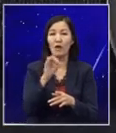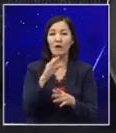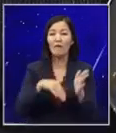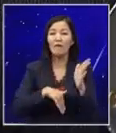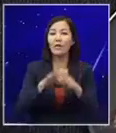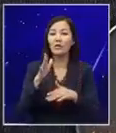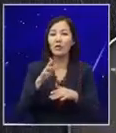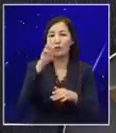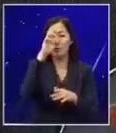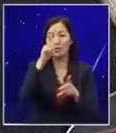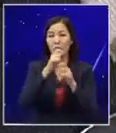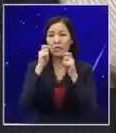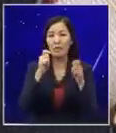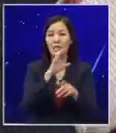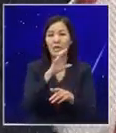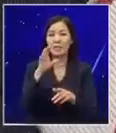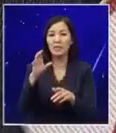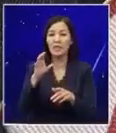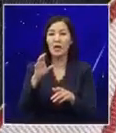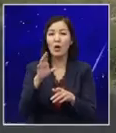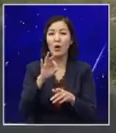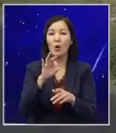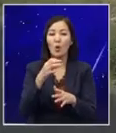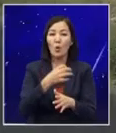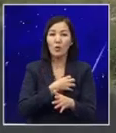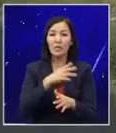высшей государственной награды СССР – орден Ленина.